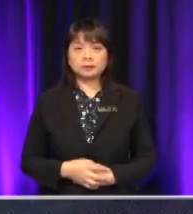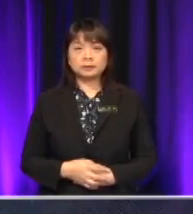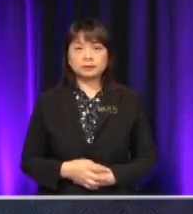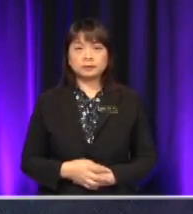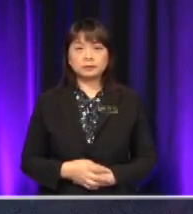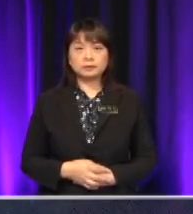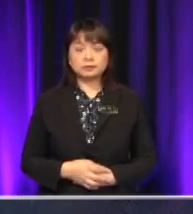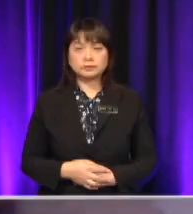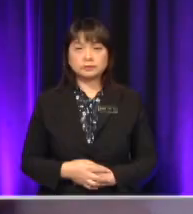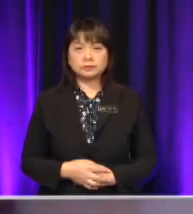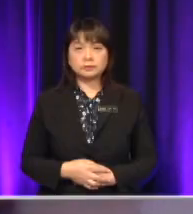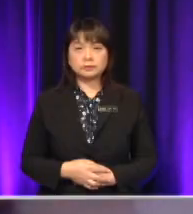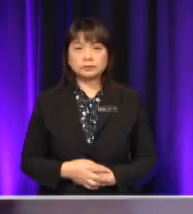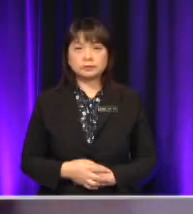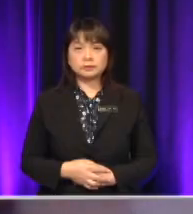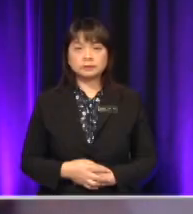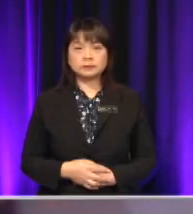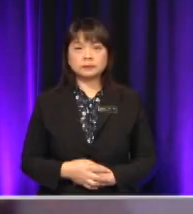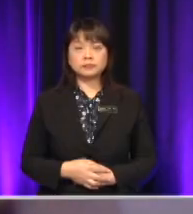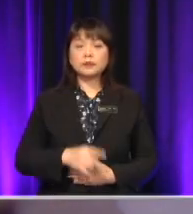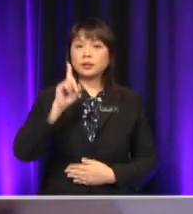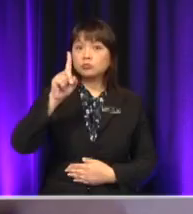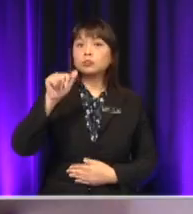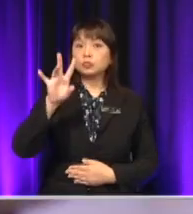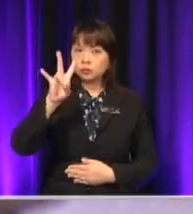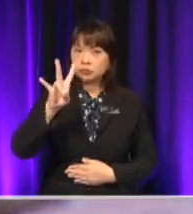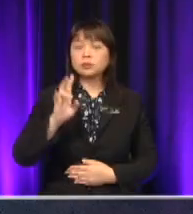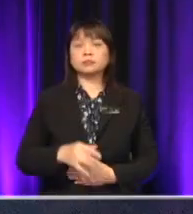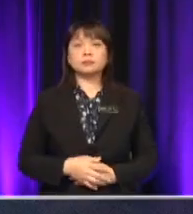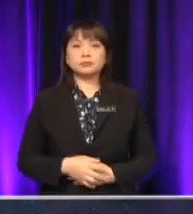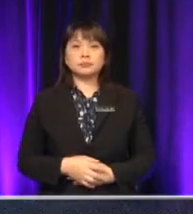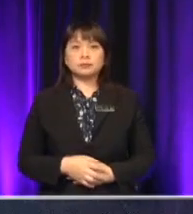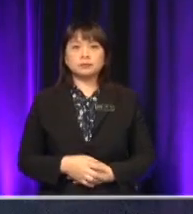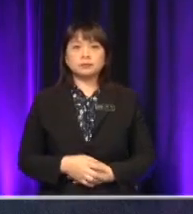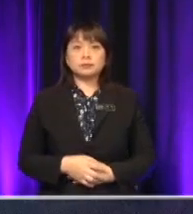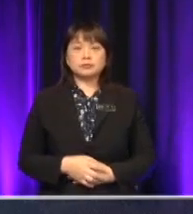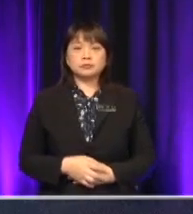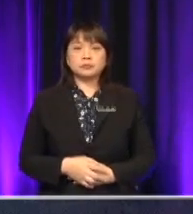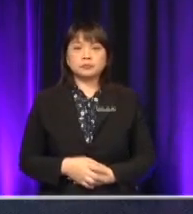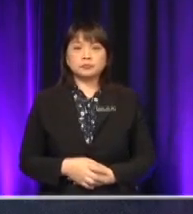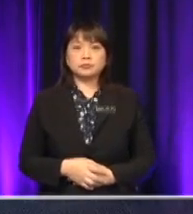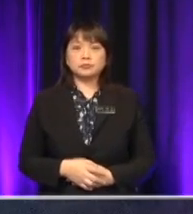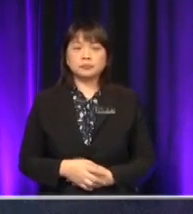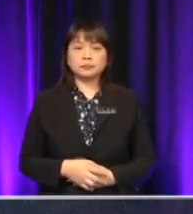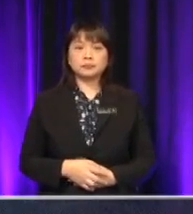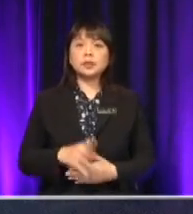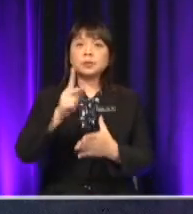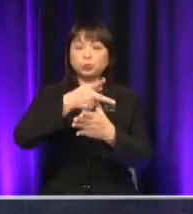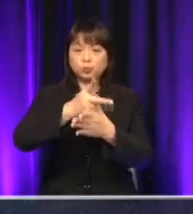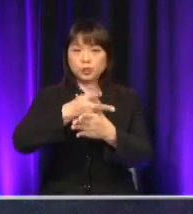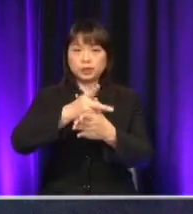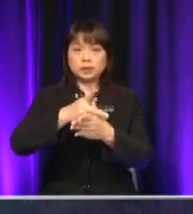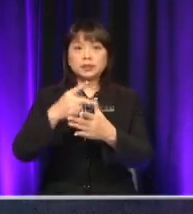sini. 1.7 lah juga, cikgu. 1.7 juga. Okey, jadi purata kita campur semua.